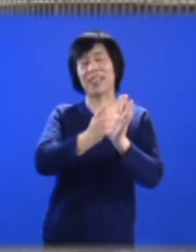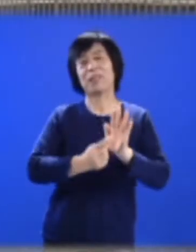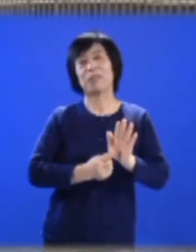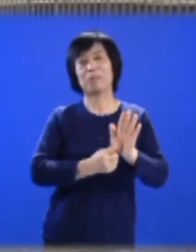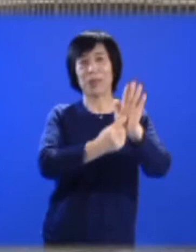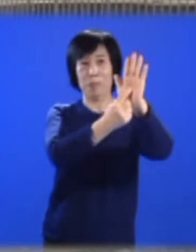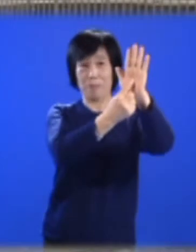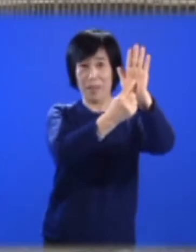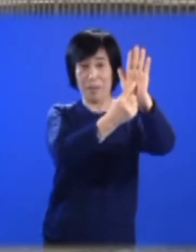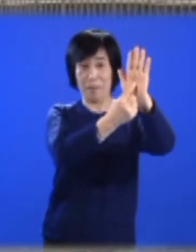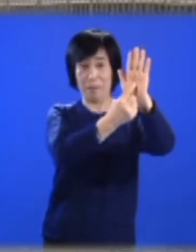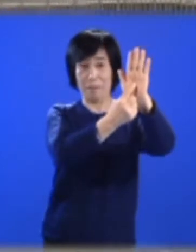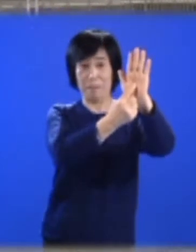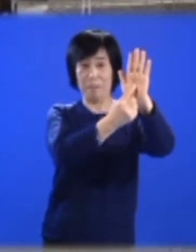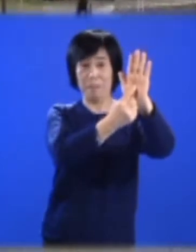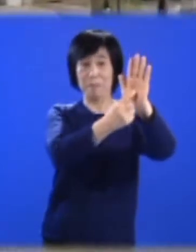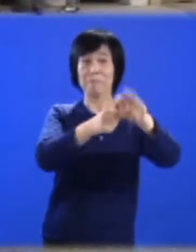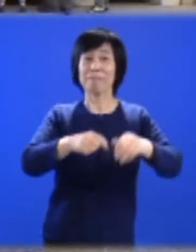よ。